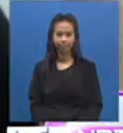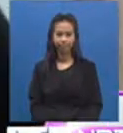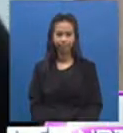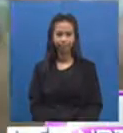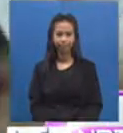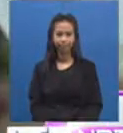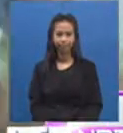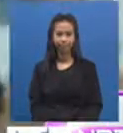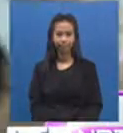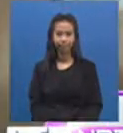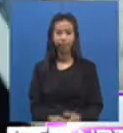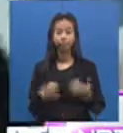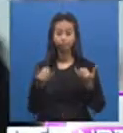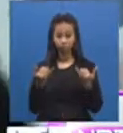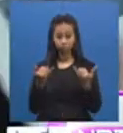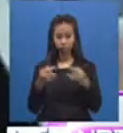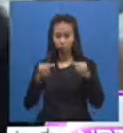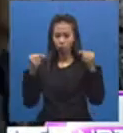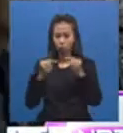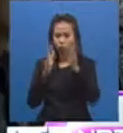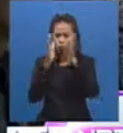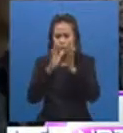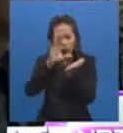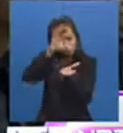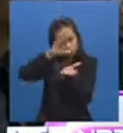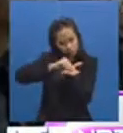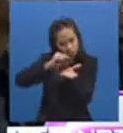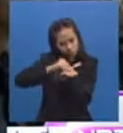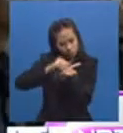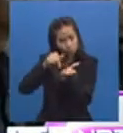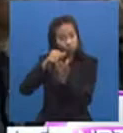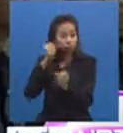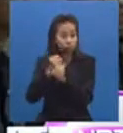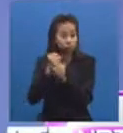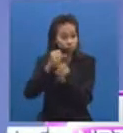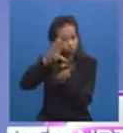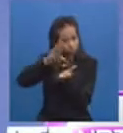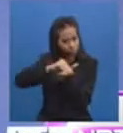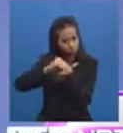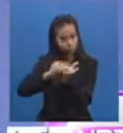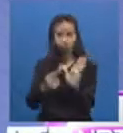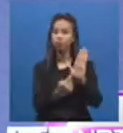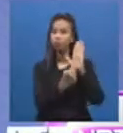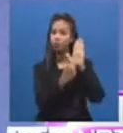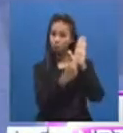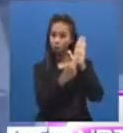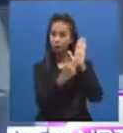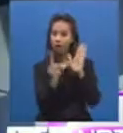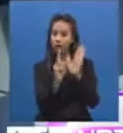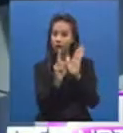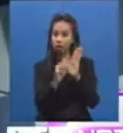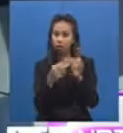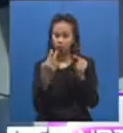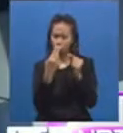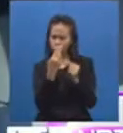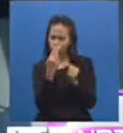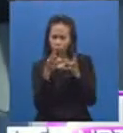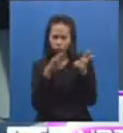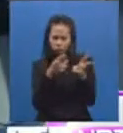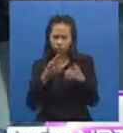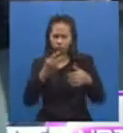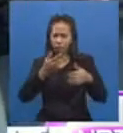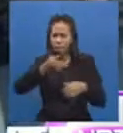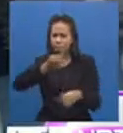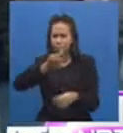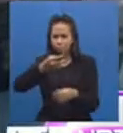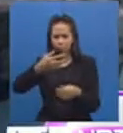เจ้าหน้าที่พิสูจน์หลักฐานของศูนย์พิสูจน์หลักฐาน10จังหวัดยะลากำลังสาธิตการใช้เครื่องตรวจเอกลักษณ์กระสุนปืนเพื่อทำประวั